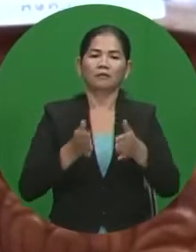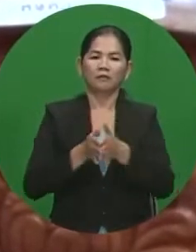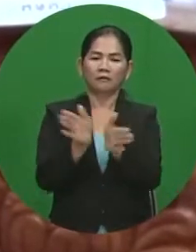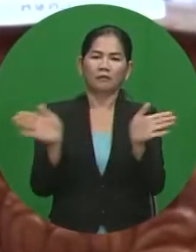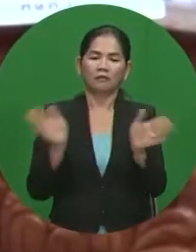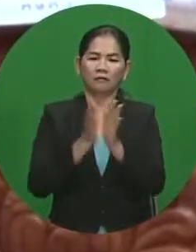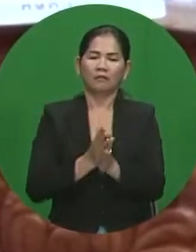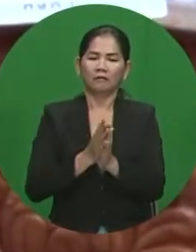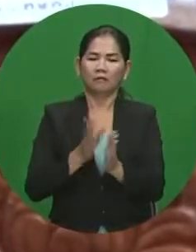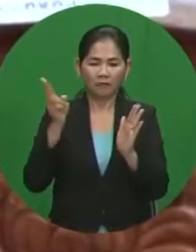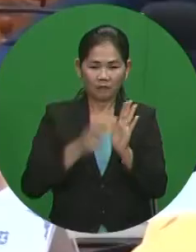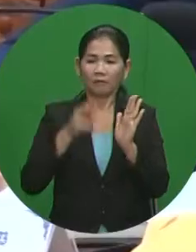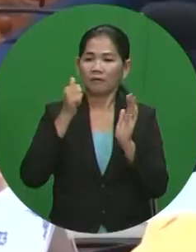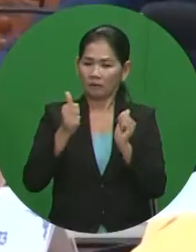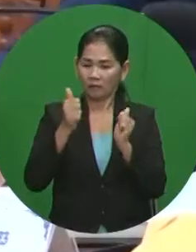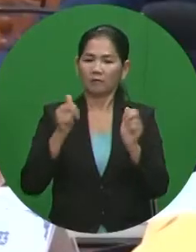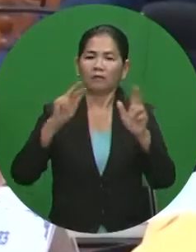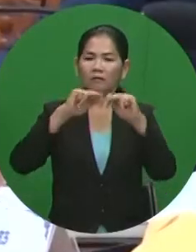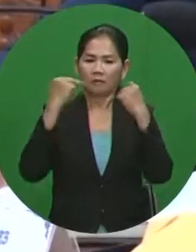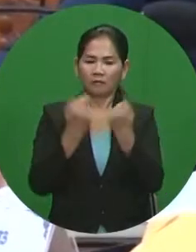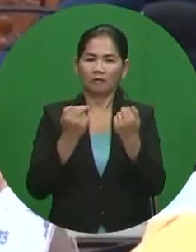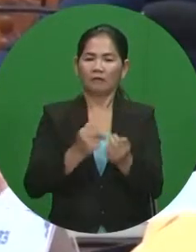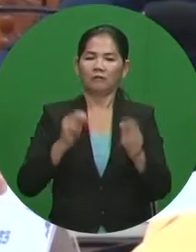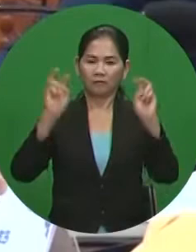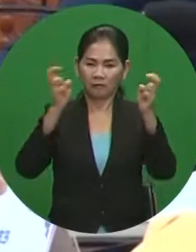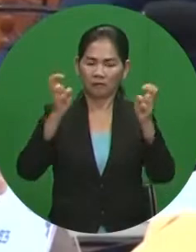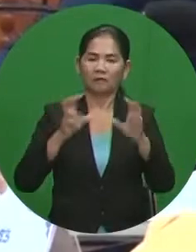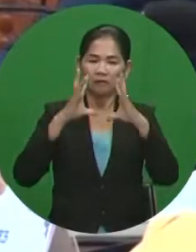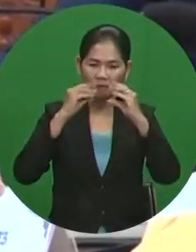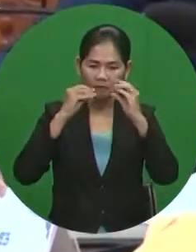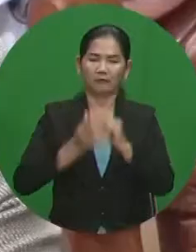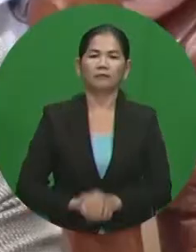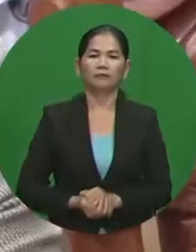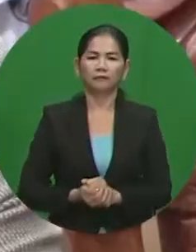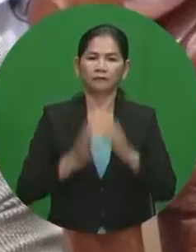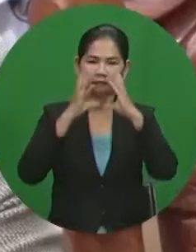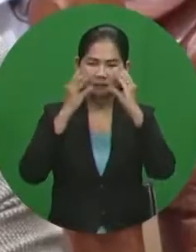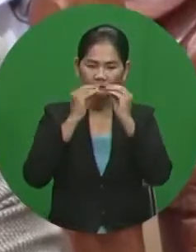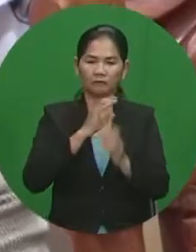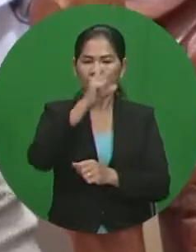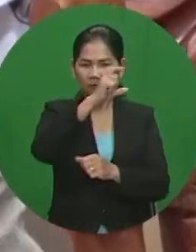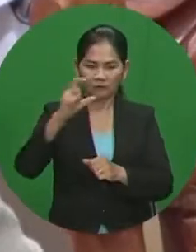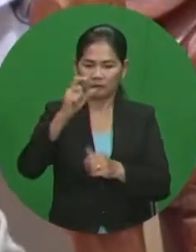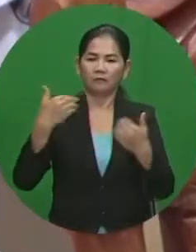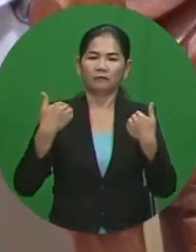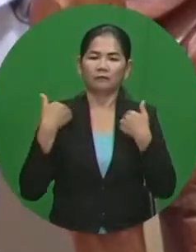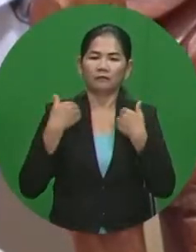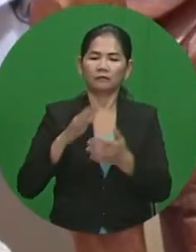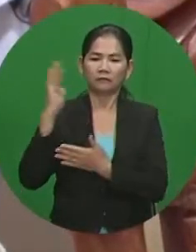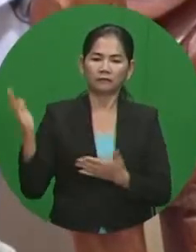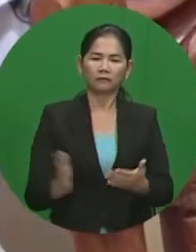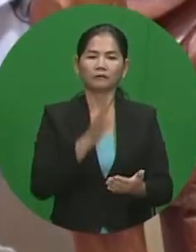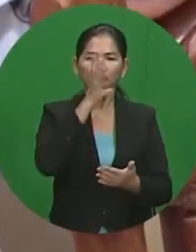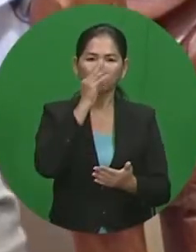លាយនិងបានច្បាស់ល្អគ្រប់ទិដ្ឋភាពនិងខ្លឹមសារនៃកិច្ចប្រជុំកិច្ចប្រជុំប្រចាំសប្តាហ៍នេះដែរក៏មានការលើ